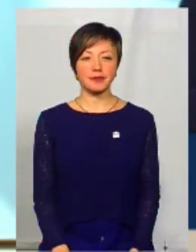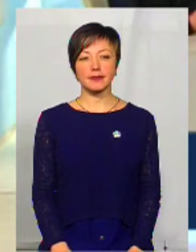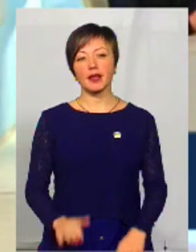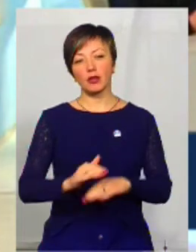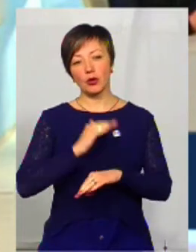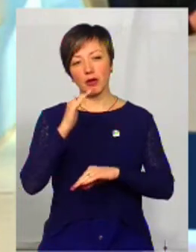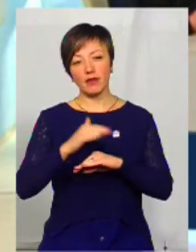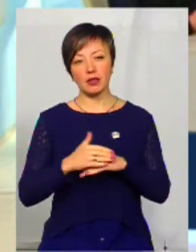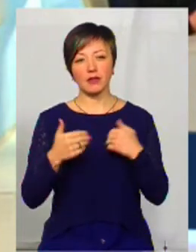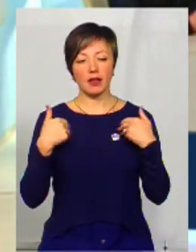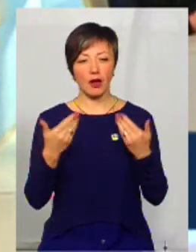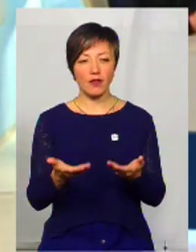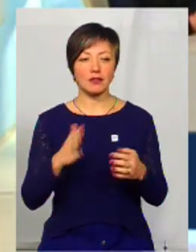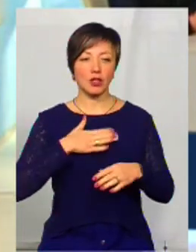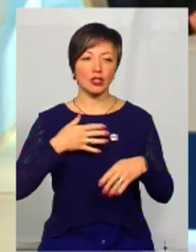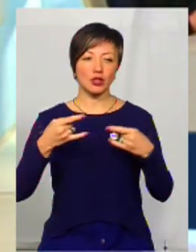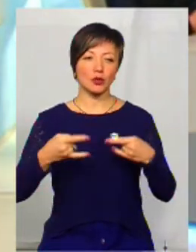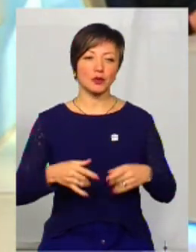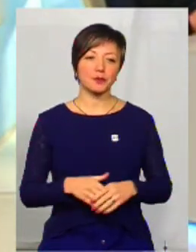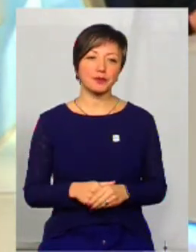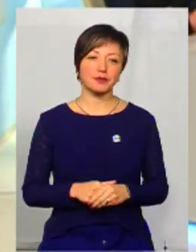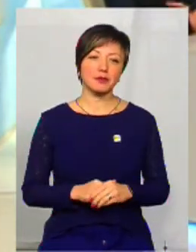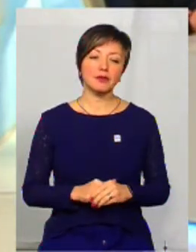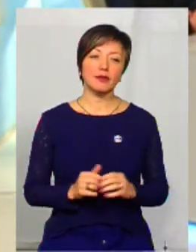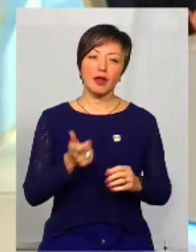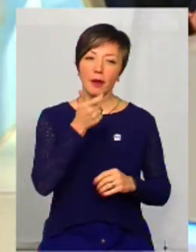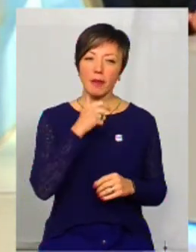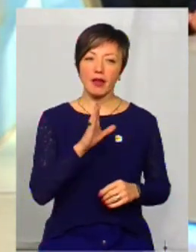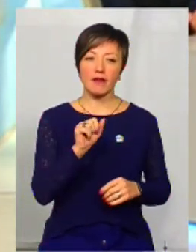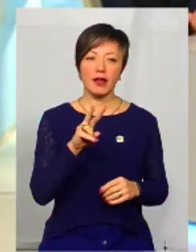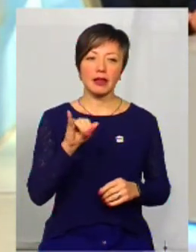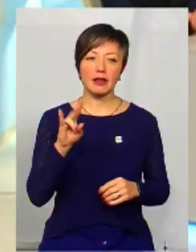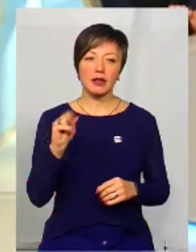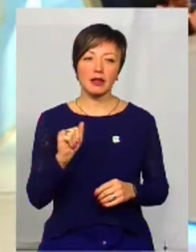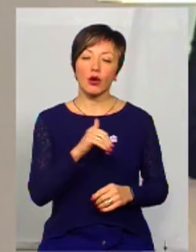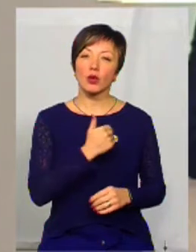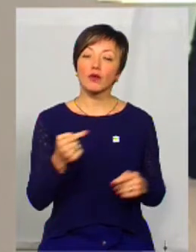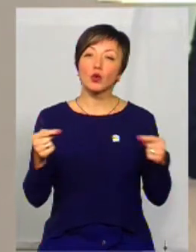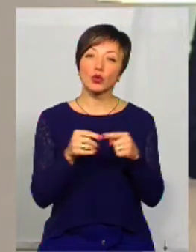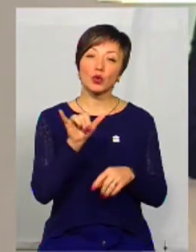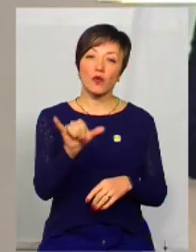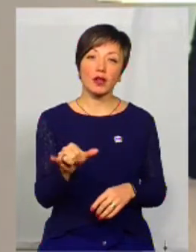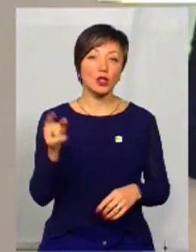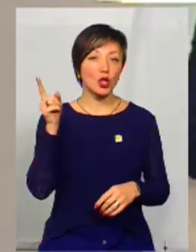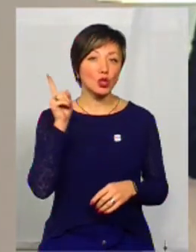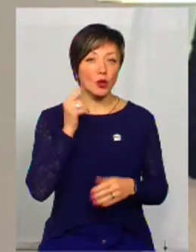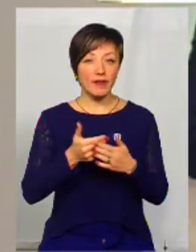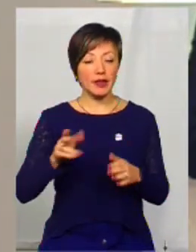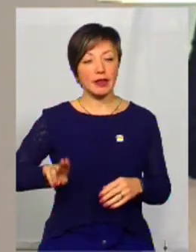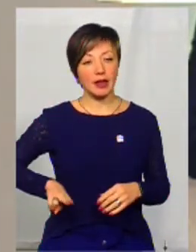облдержадміністрації. Доброго вечора, вас вітаю в нашій студії. Пані Валентино, спершу хотів у вас уточнити, тільки що чули від